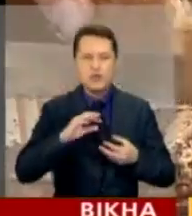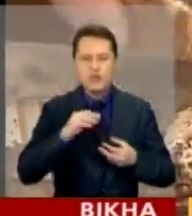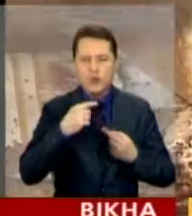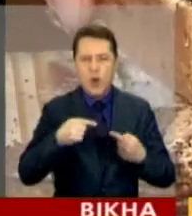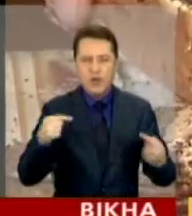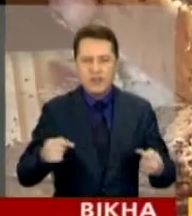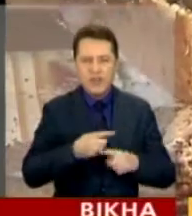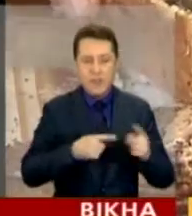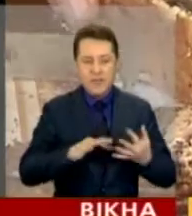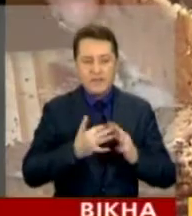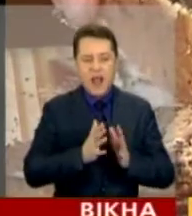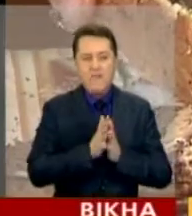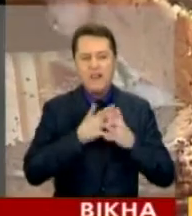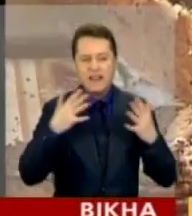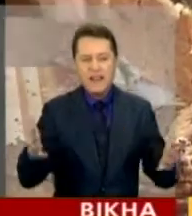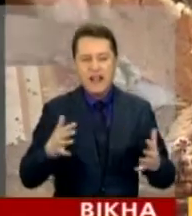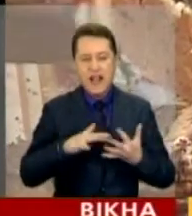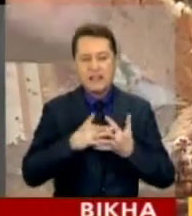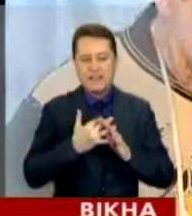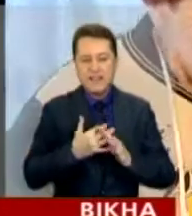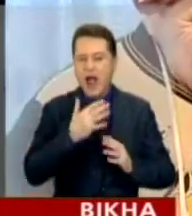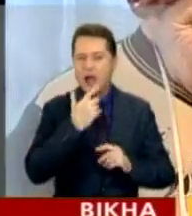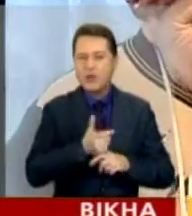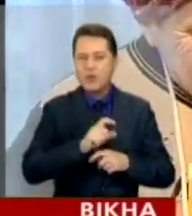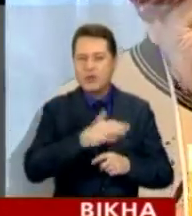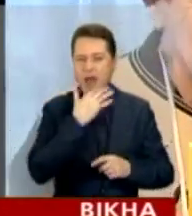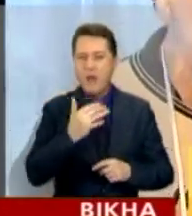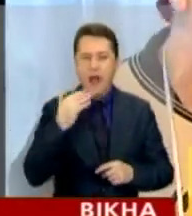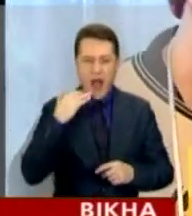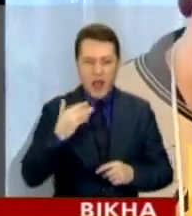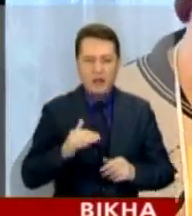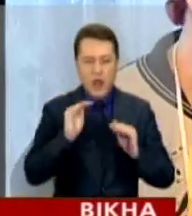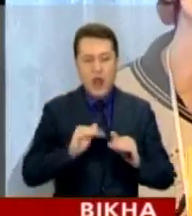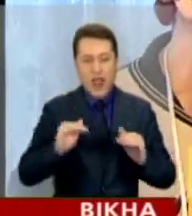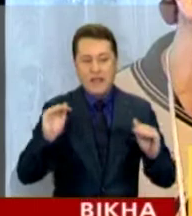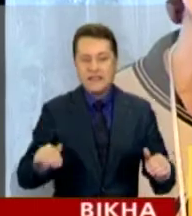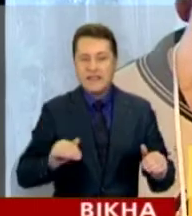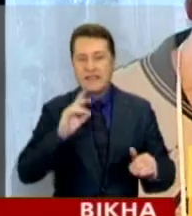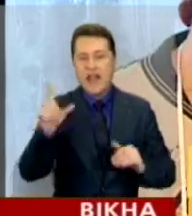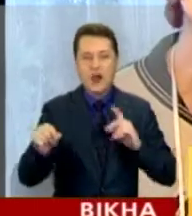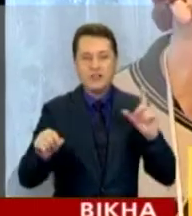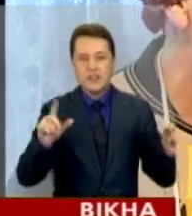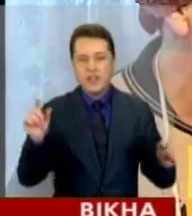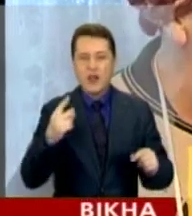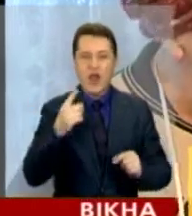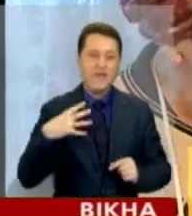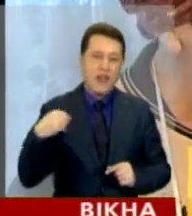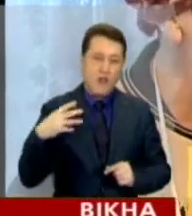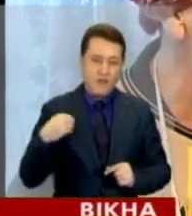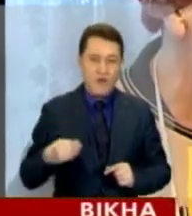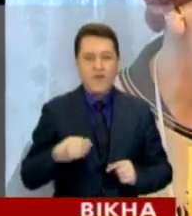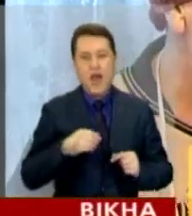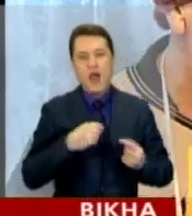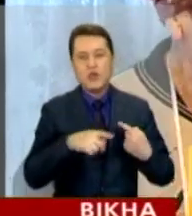села. У нас дуже велика сім'я, дуже нас багато. Є, і так діти їдуть, роз'їжджаються, одна до Львова, друга